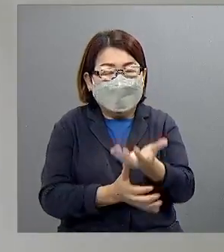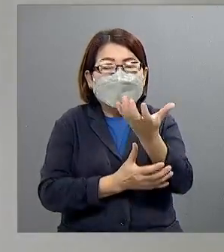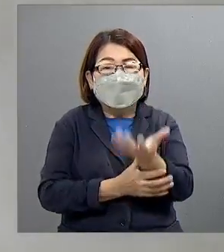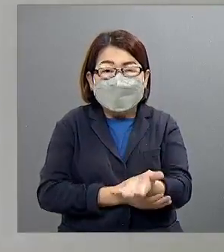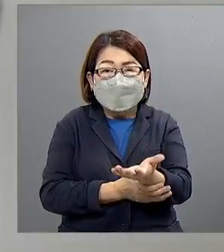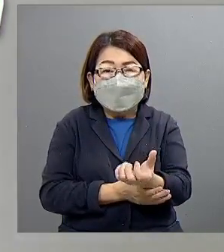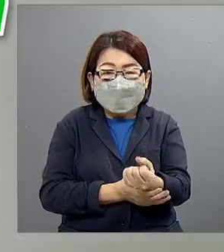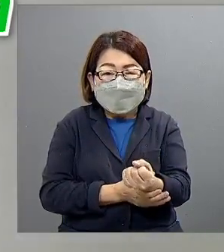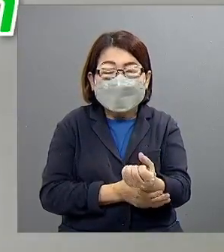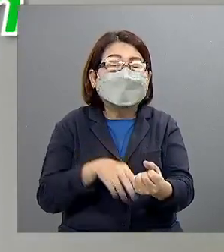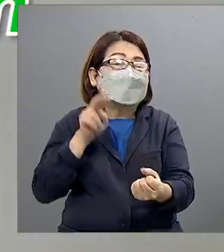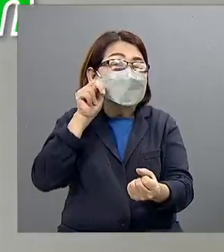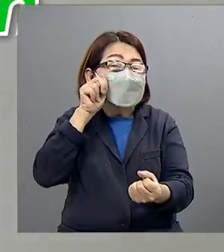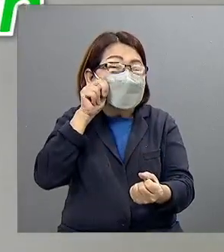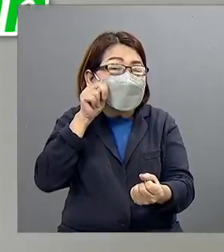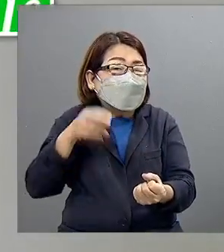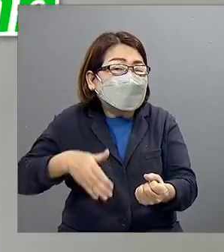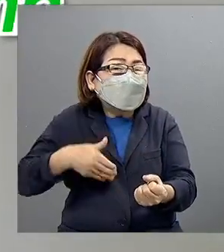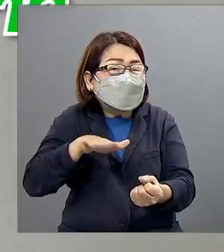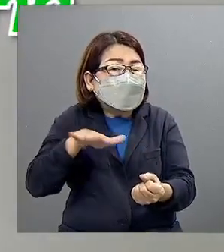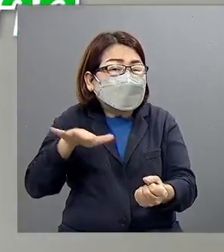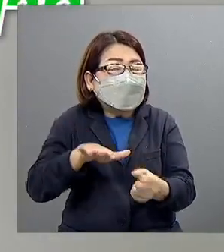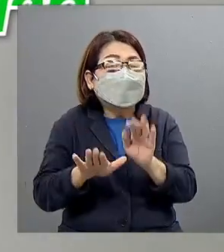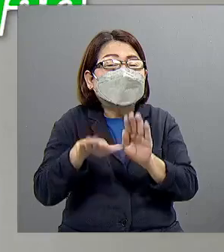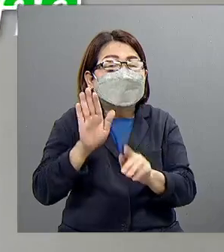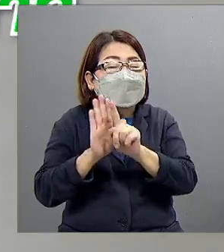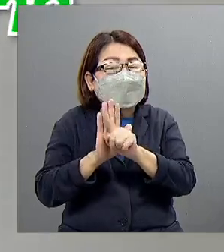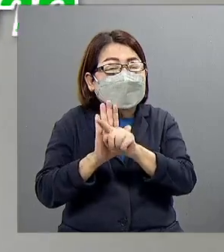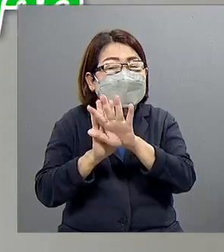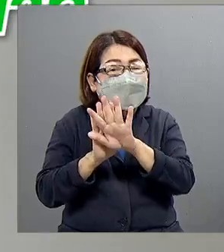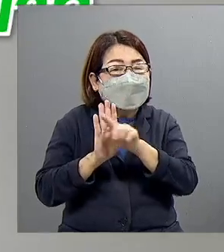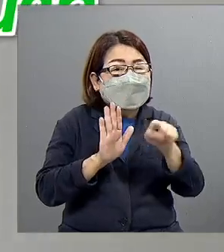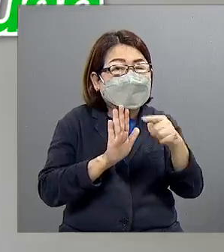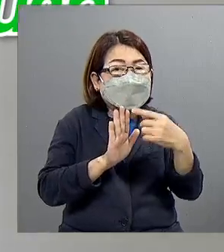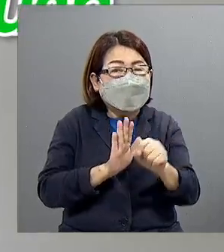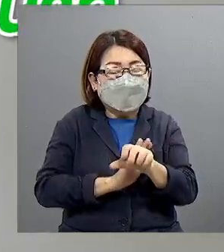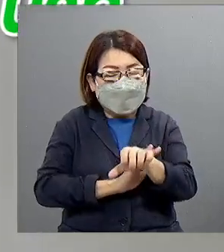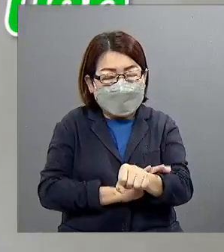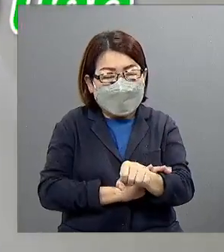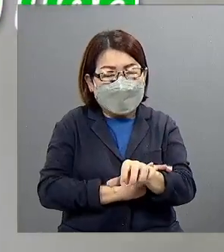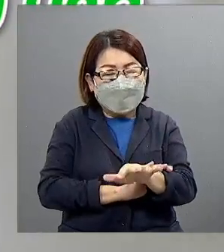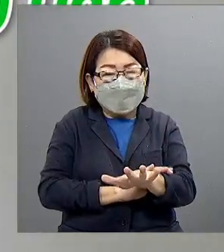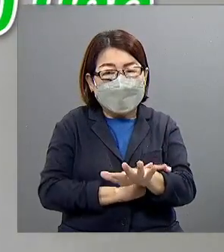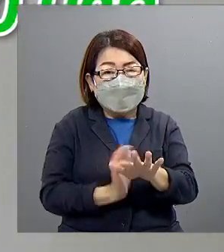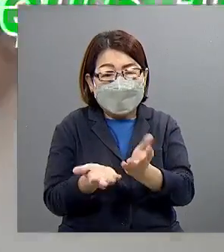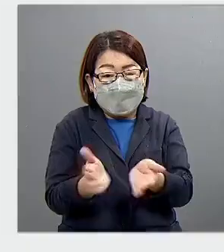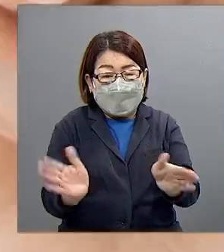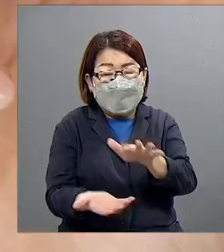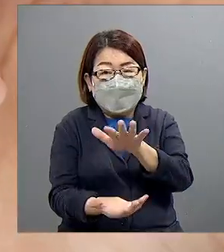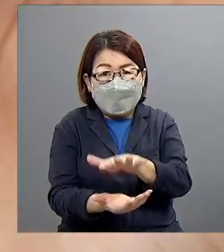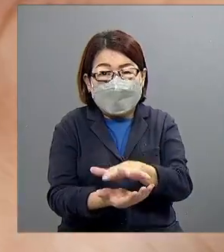จะแช่มือในน้ำอุ่น 5-10 นาทีและมีการบริหารกำและแบมือในน้ำอุ่นก็จะช่วยลดอาการปวดเบื้องต้นได้ค่